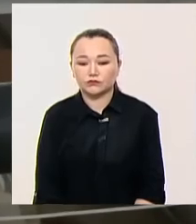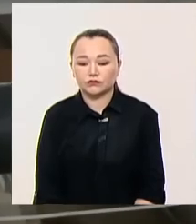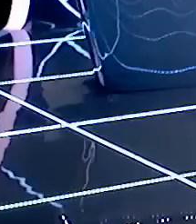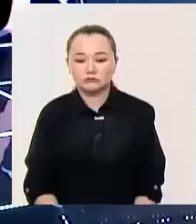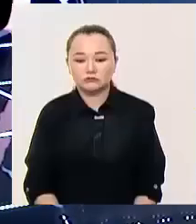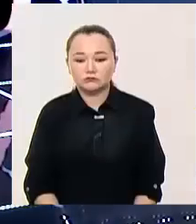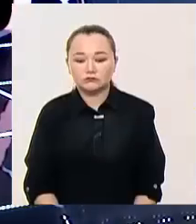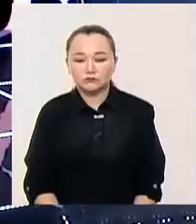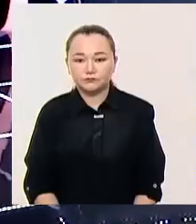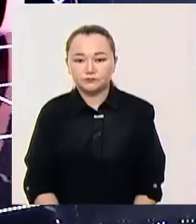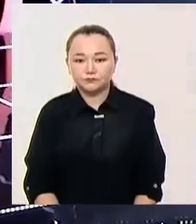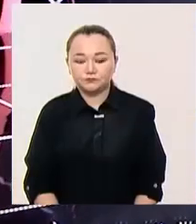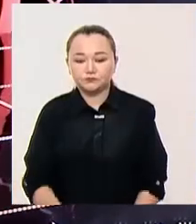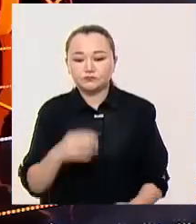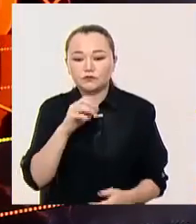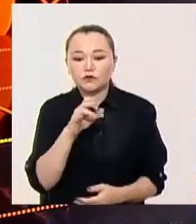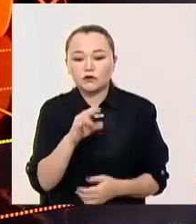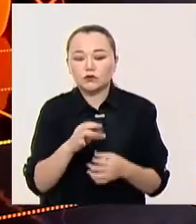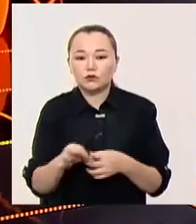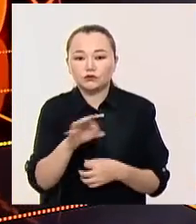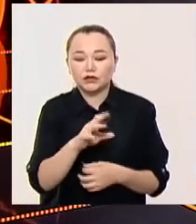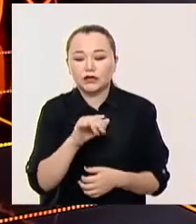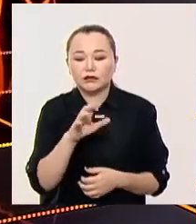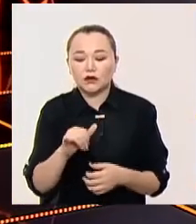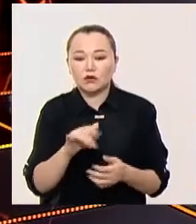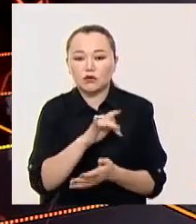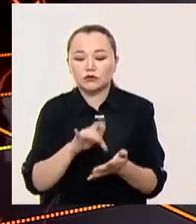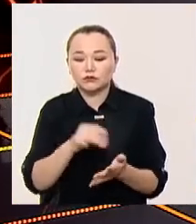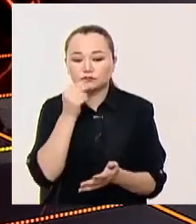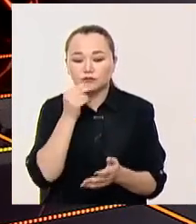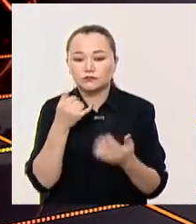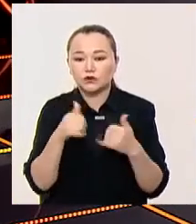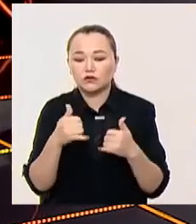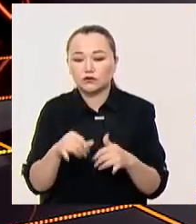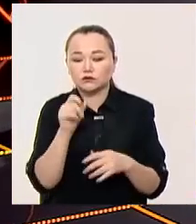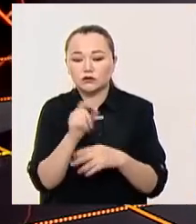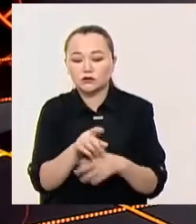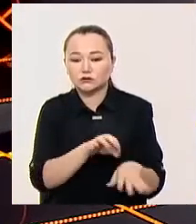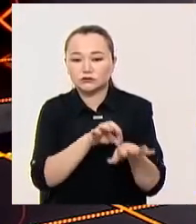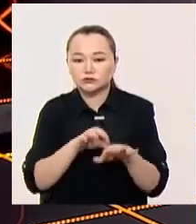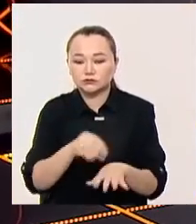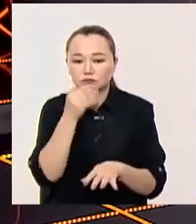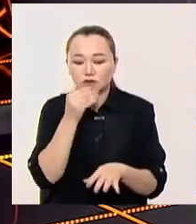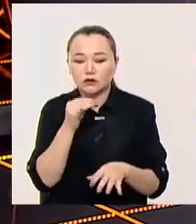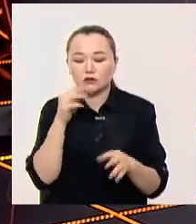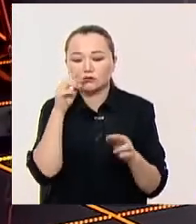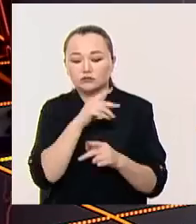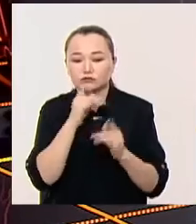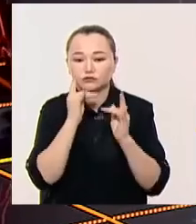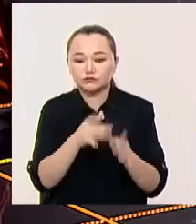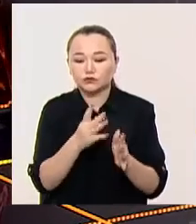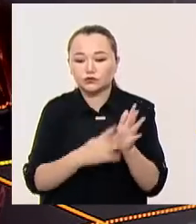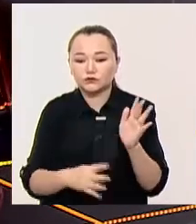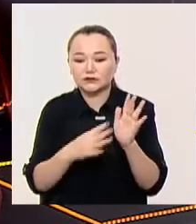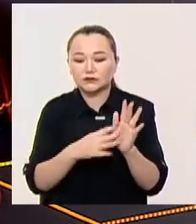облысы. Түркістан облысының Кентау қаласында дәмханадан тамақты тапсырыспен алдырып, ауруханаға уланып түскен